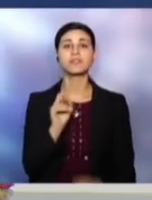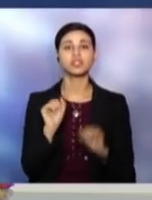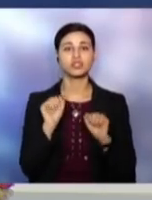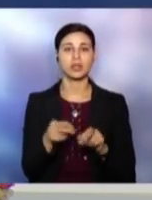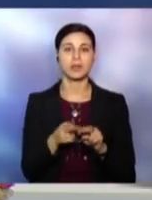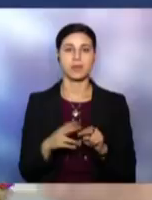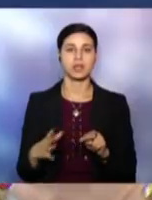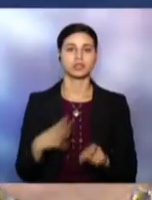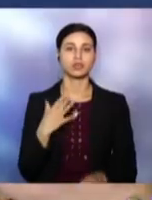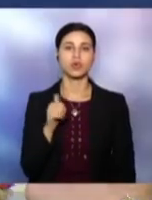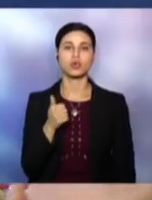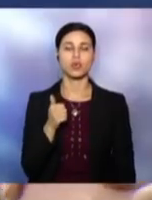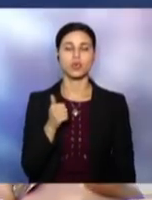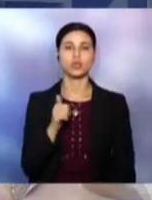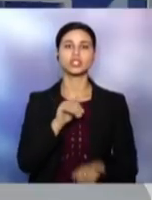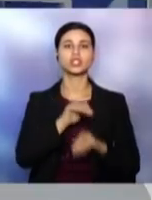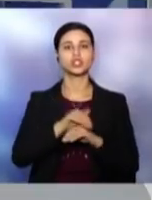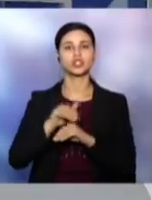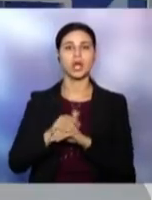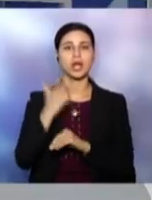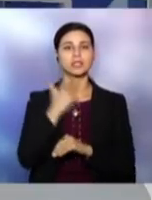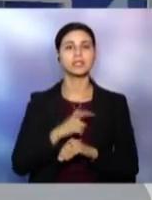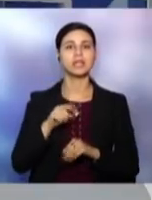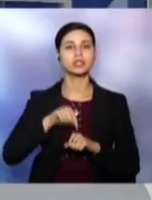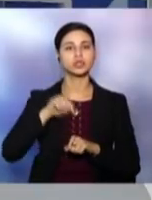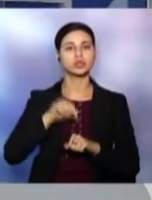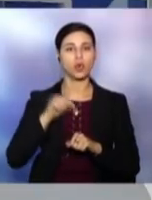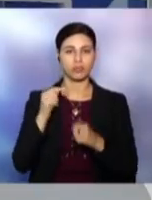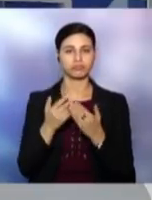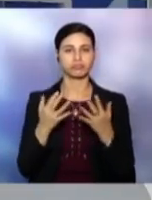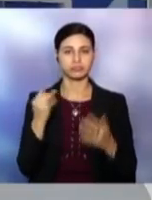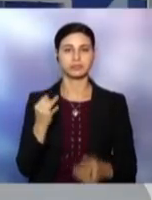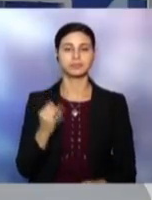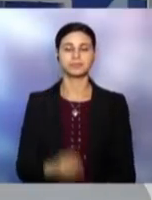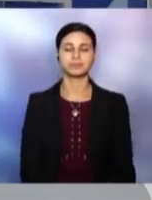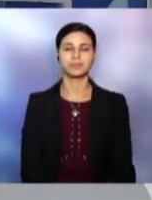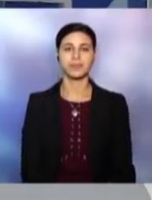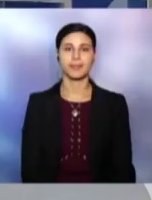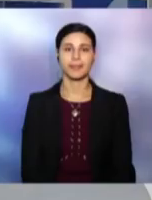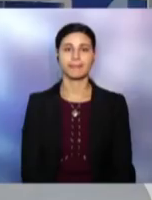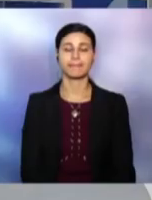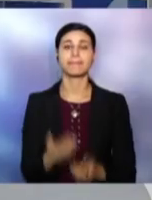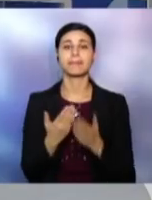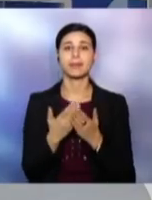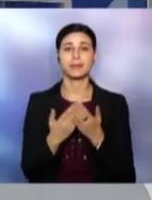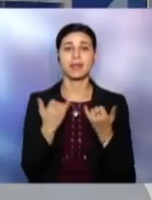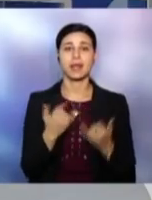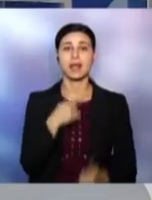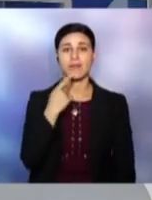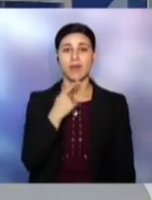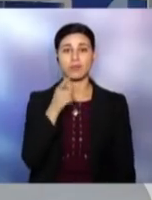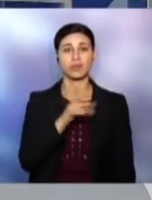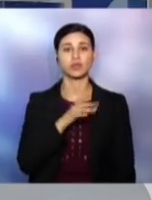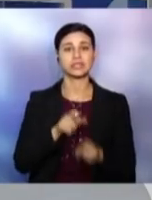დაემართოს, როგორი ნიშნებით არის გამოვლენილი და ასე შემდეგ. ბატონო, ანუ თუ ჩვენ ვლაპარაკობთ გართულებებზე და ჩვენ ახლა რაც